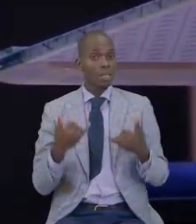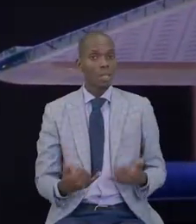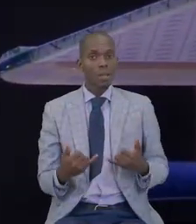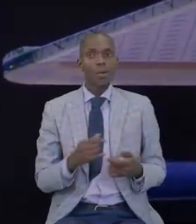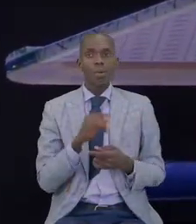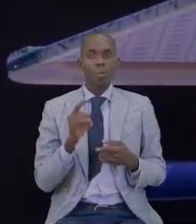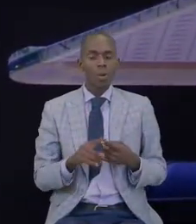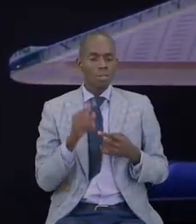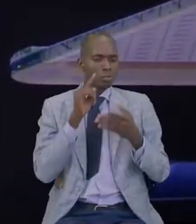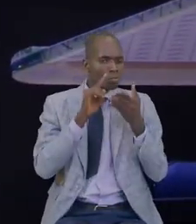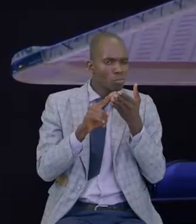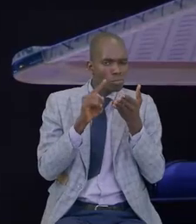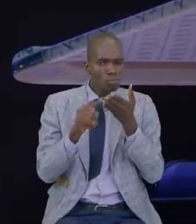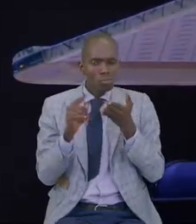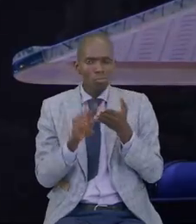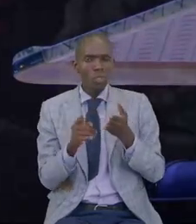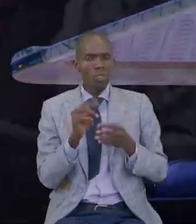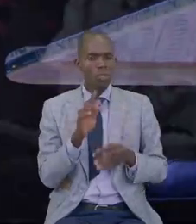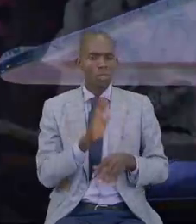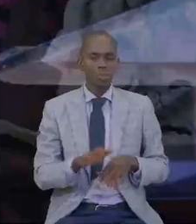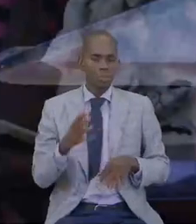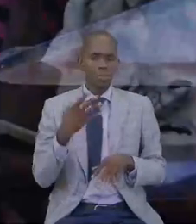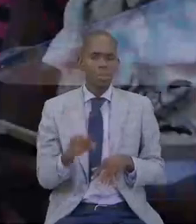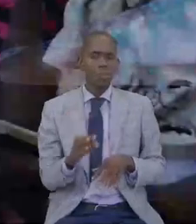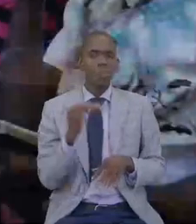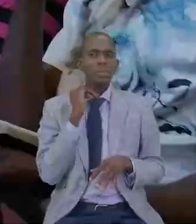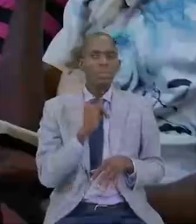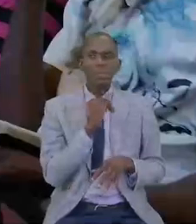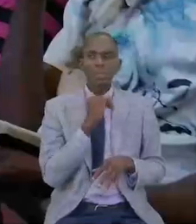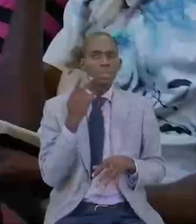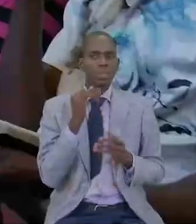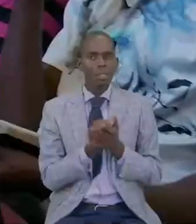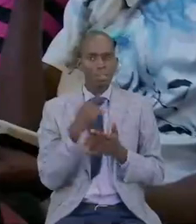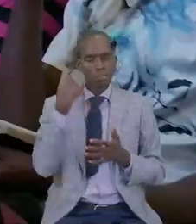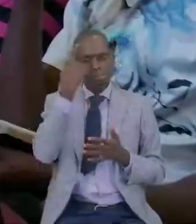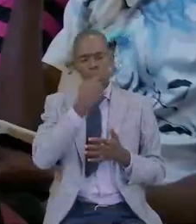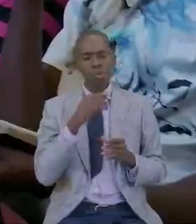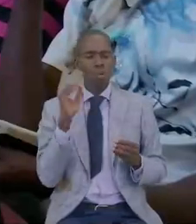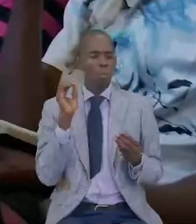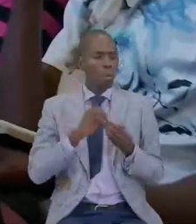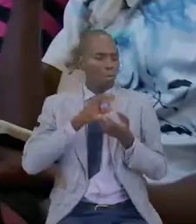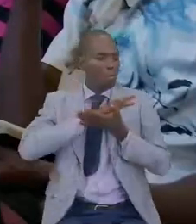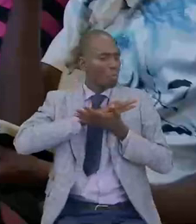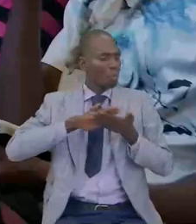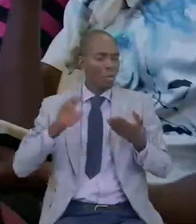Et quand ils ont examiné, ils ont vu qu'ils avaient meilleur visage, plus frais. C'est ce qui va